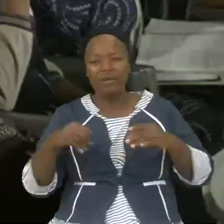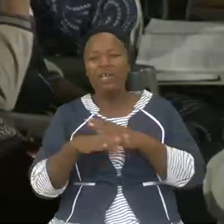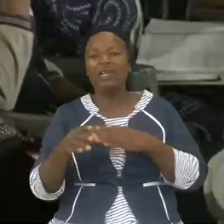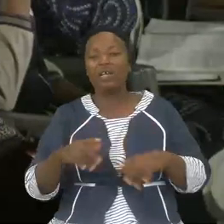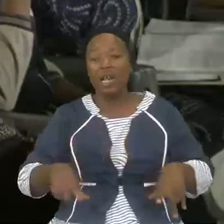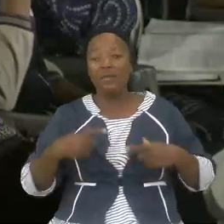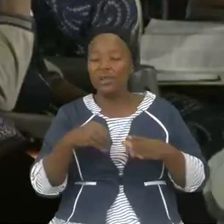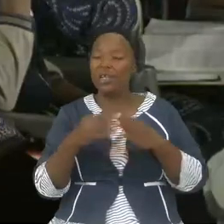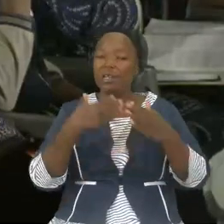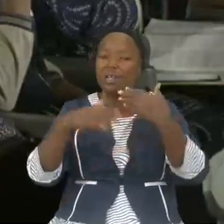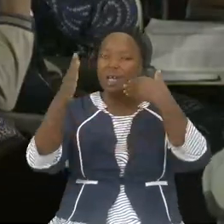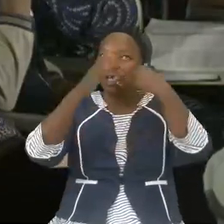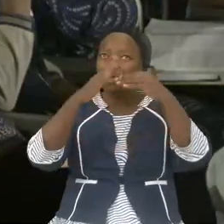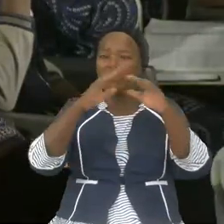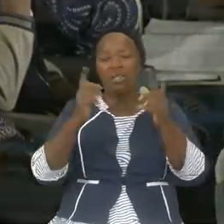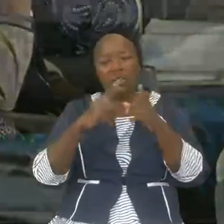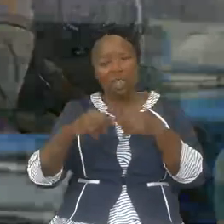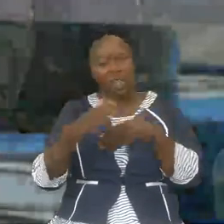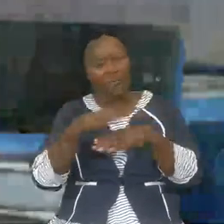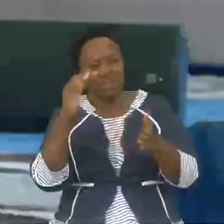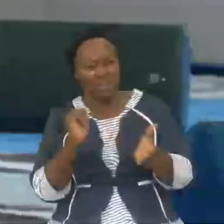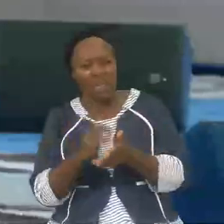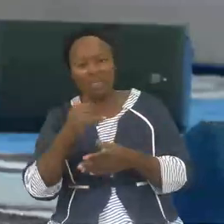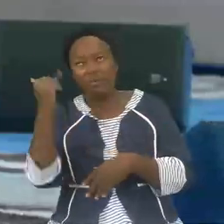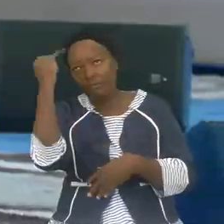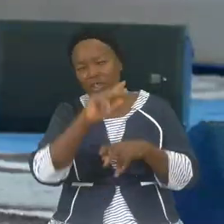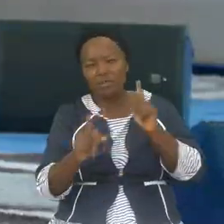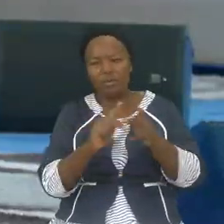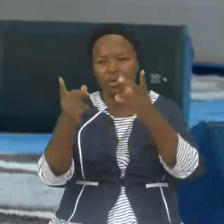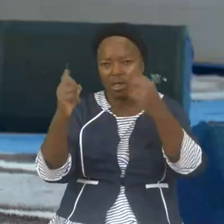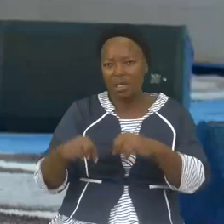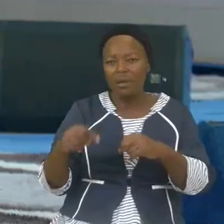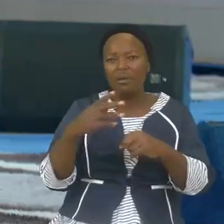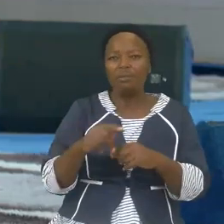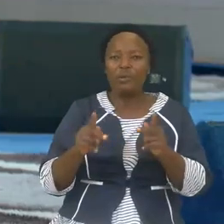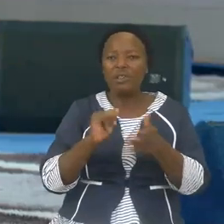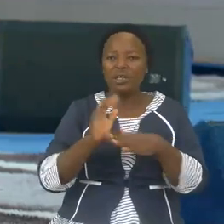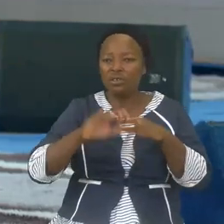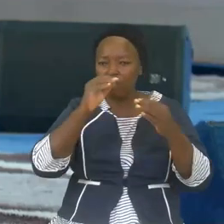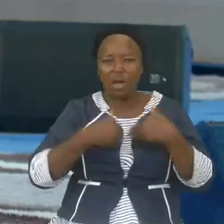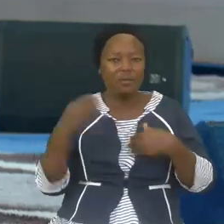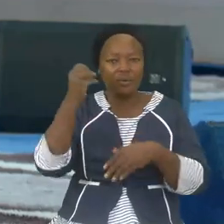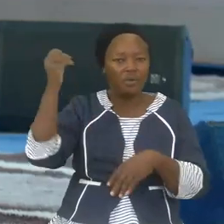ciel. Après cela, les insensés sont venus et